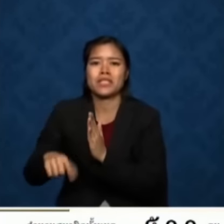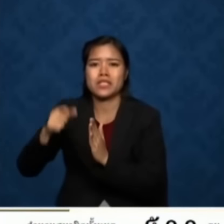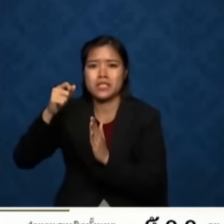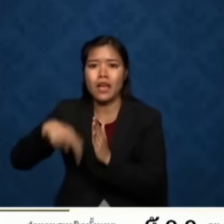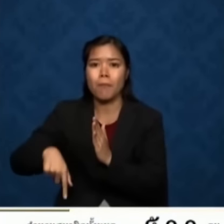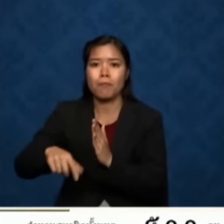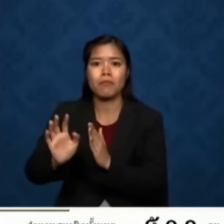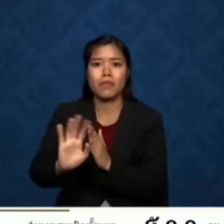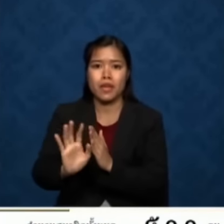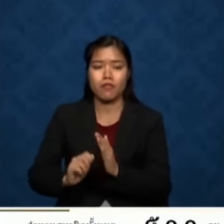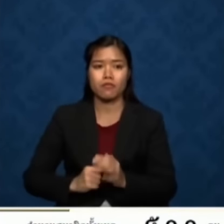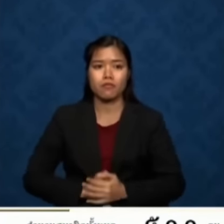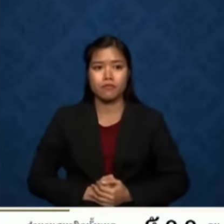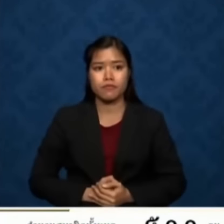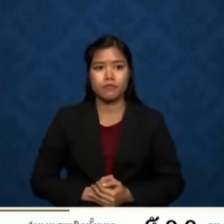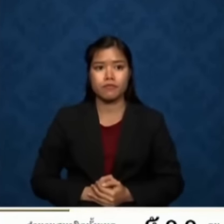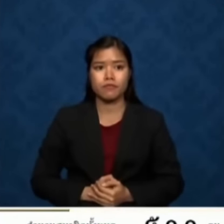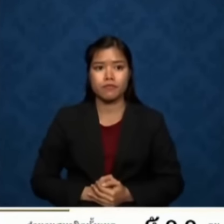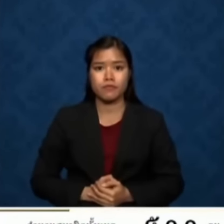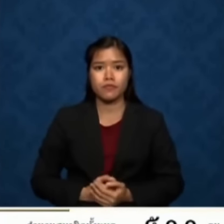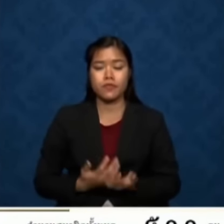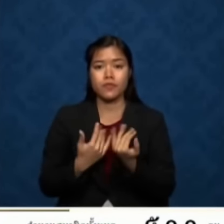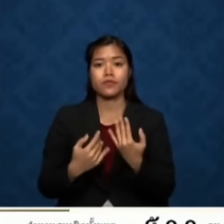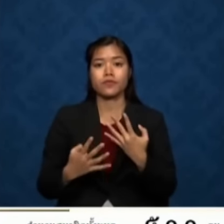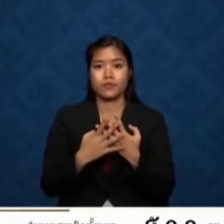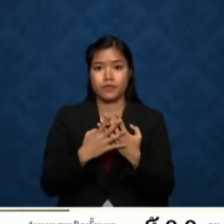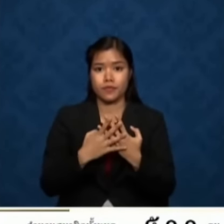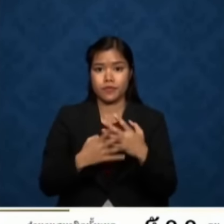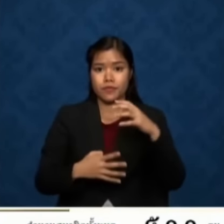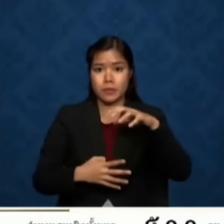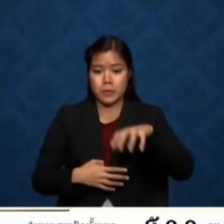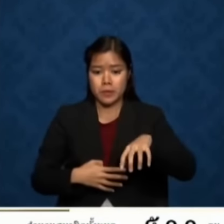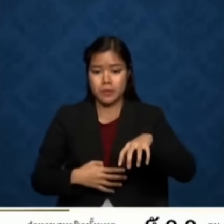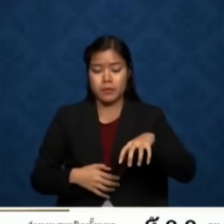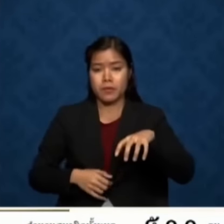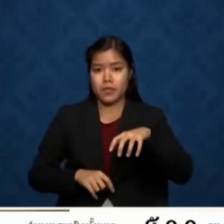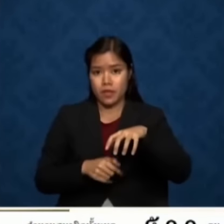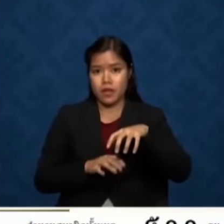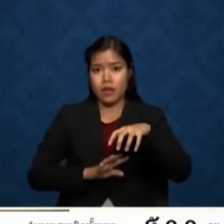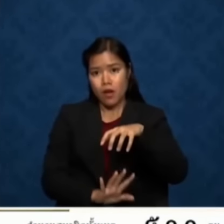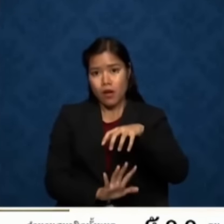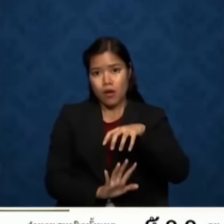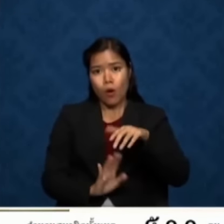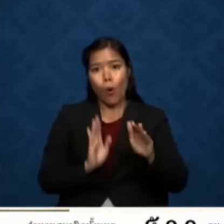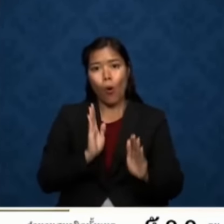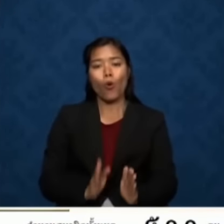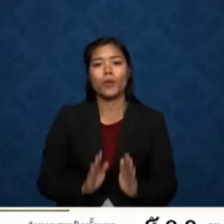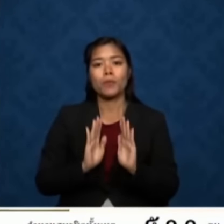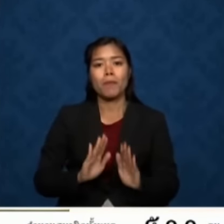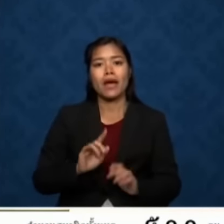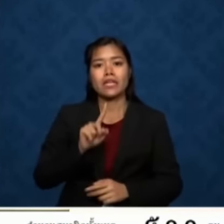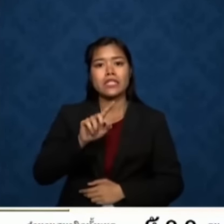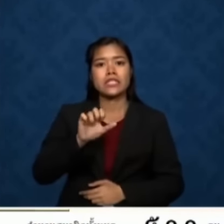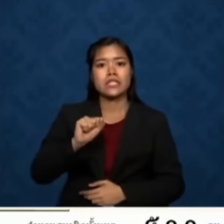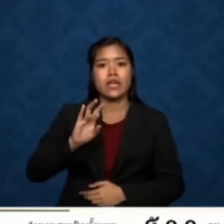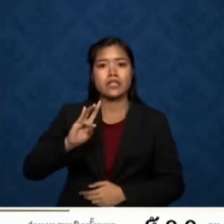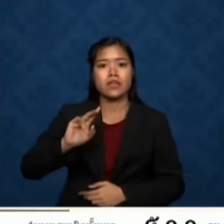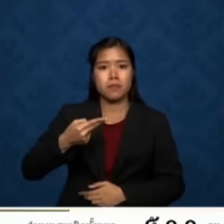วันนี้เรือนจำสถานที่อยู่ได้แค่ประมาณ 1,700 แต่มีผู้ต้อง